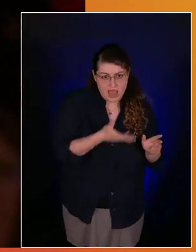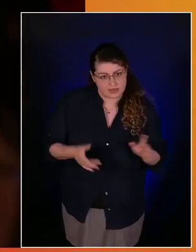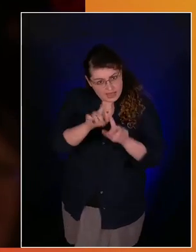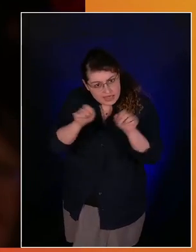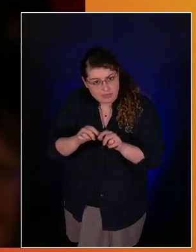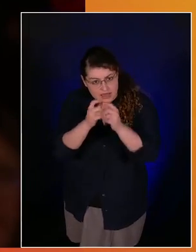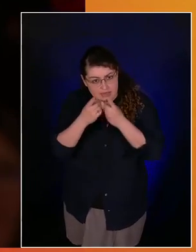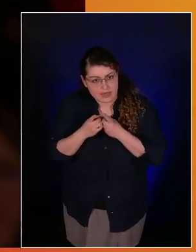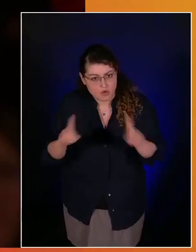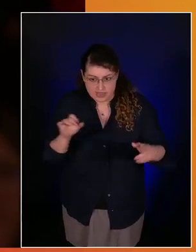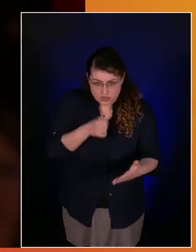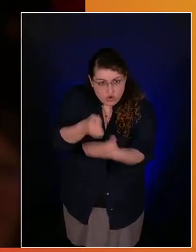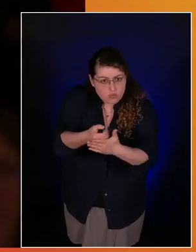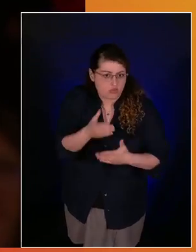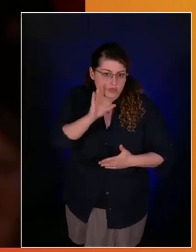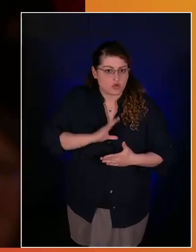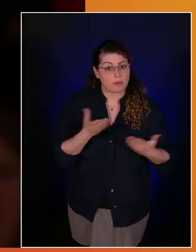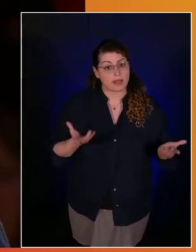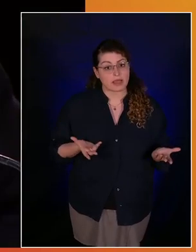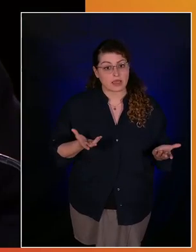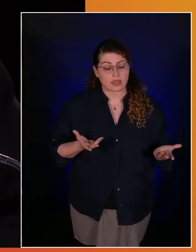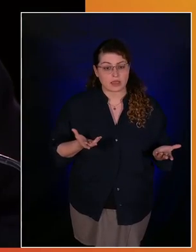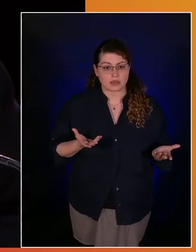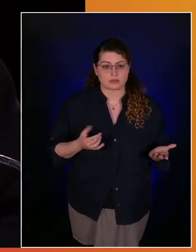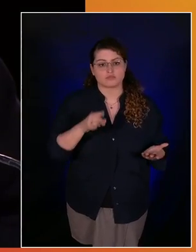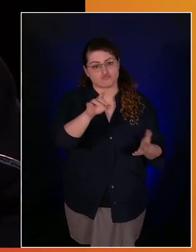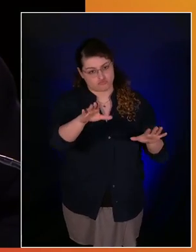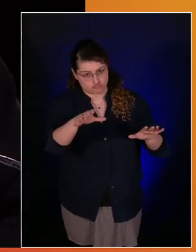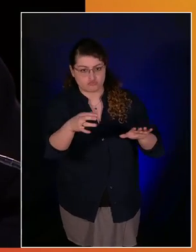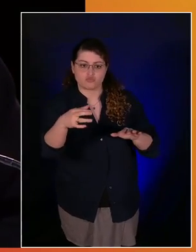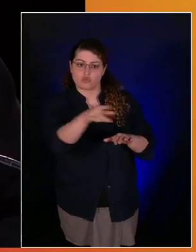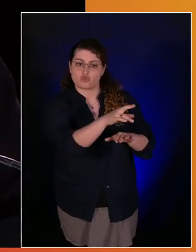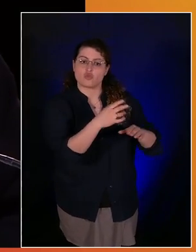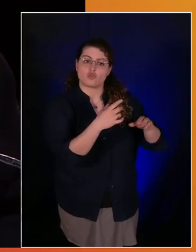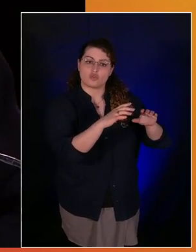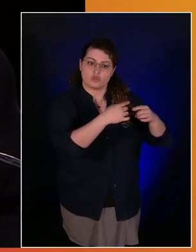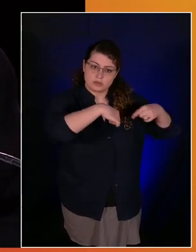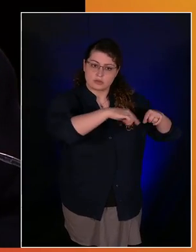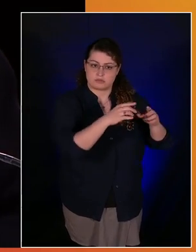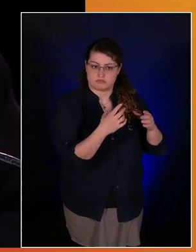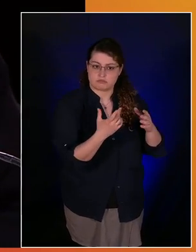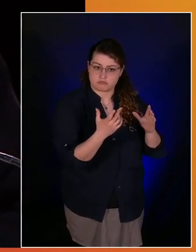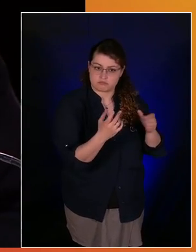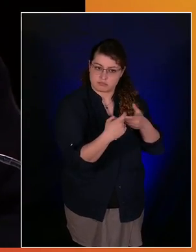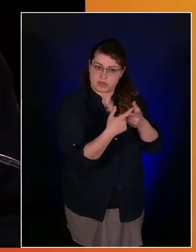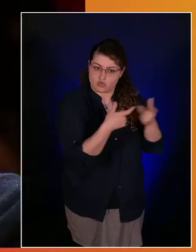démocratie allons au bout de tout ça s vous PL je t'engage à te rapprocher de ta délégation et du bureau du ma délégation elle va très bien ma délégation il m'a fait des